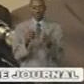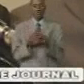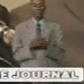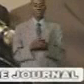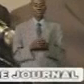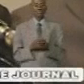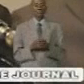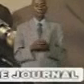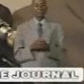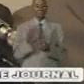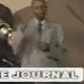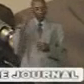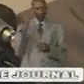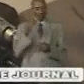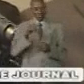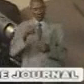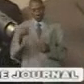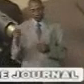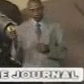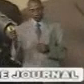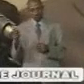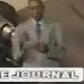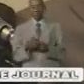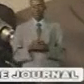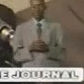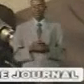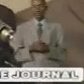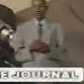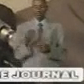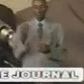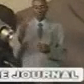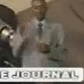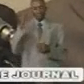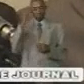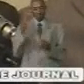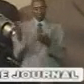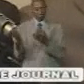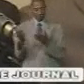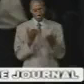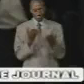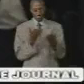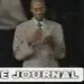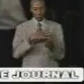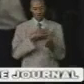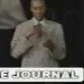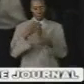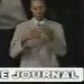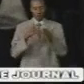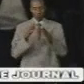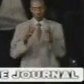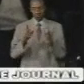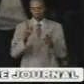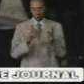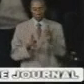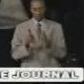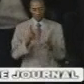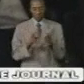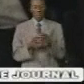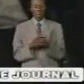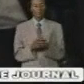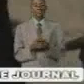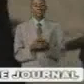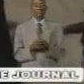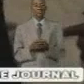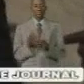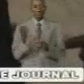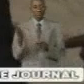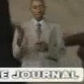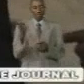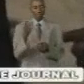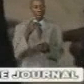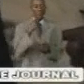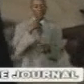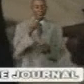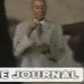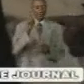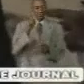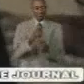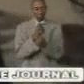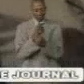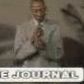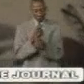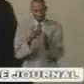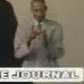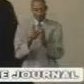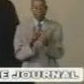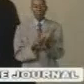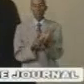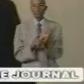et Kibala, respectivement, ministres des Transports et de la Fonction publique, ont enfin appelé à l'observation stricte des lois.